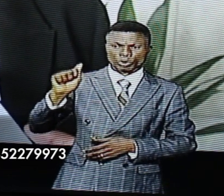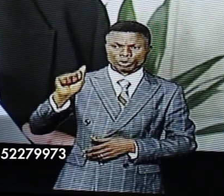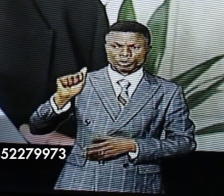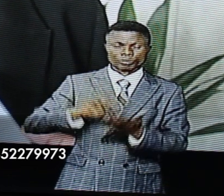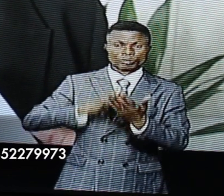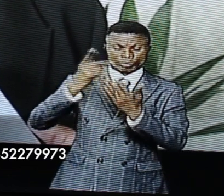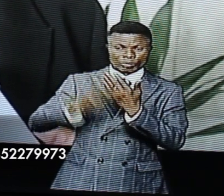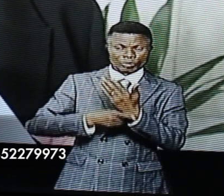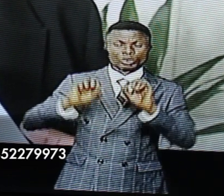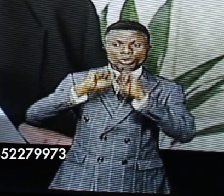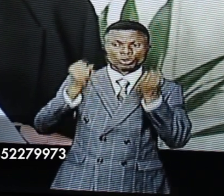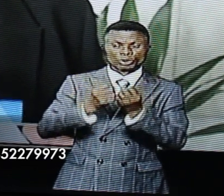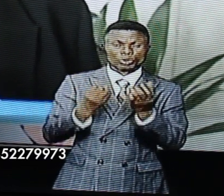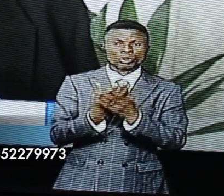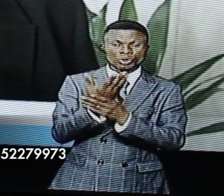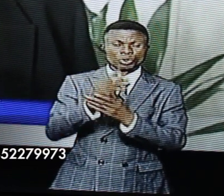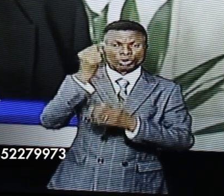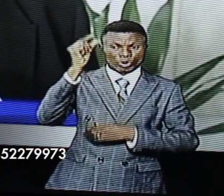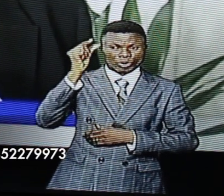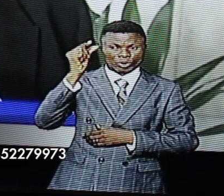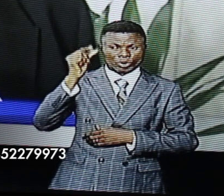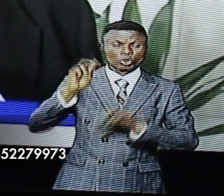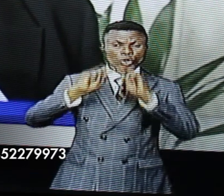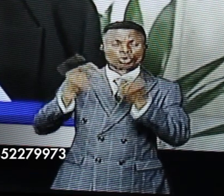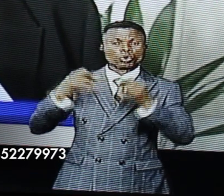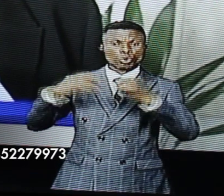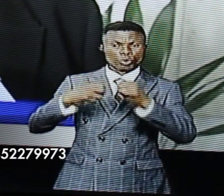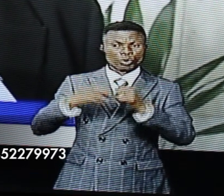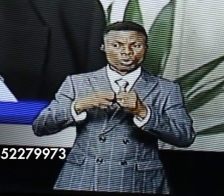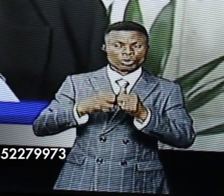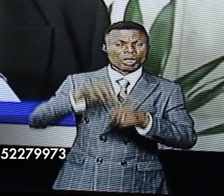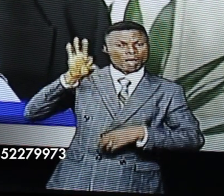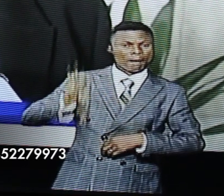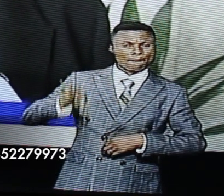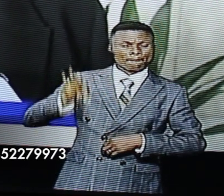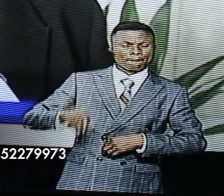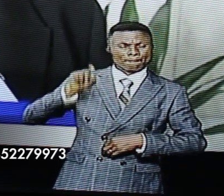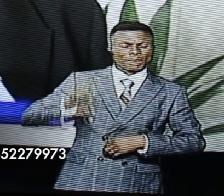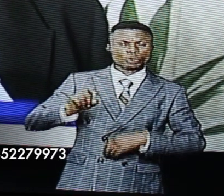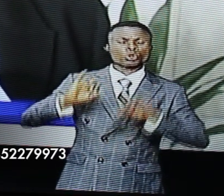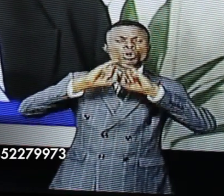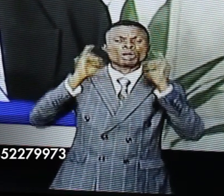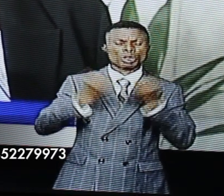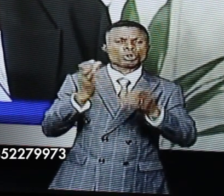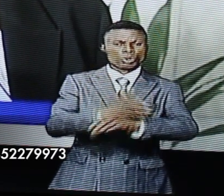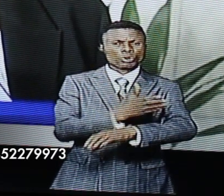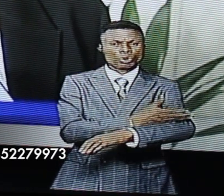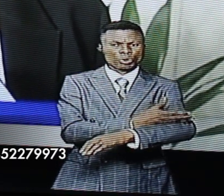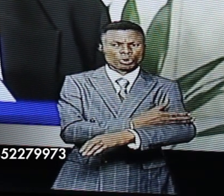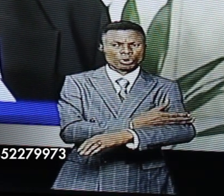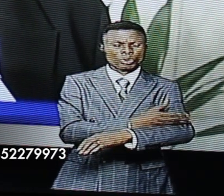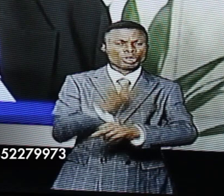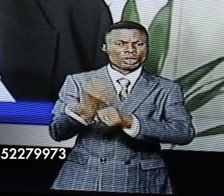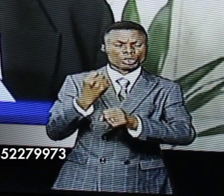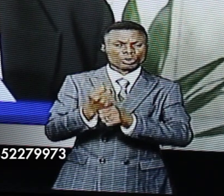la Sokimo, c'est la production minière et que le réseau électrique qu'on a, c'était pour les besoins industriels. Mais nous évoluons dans une partie de